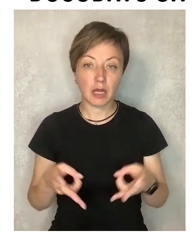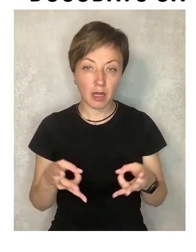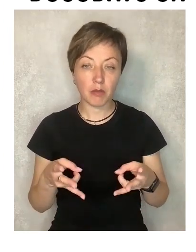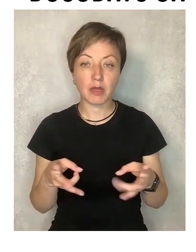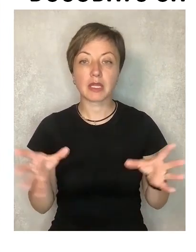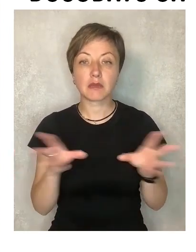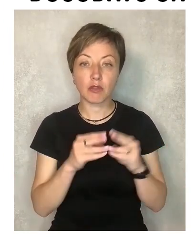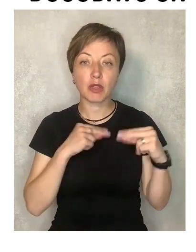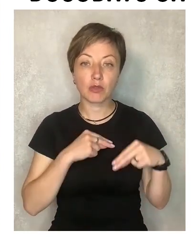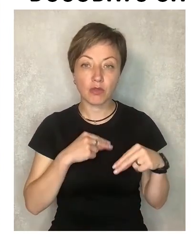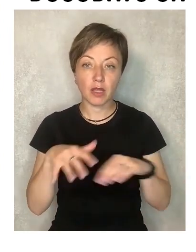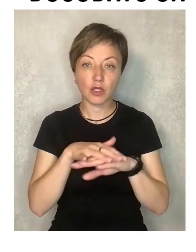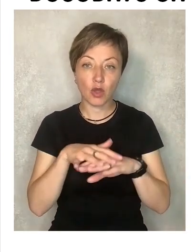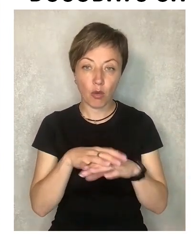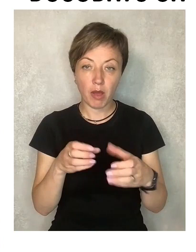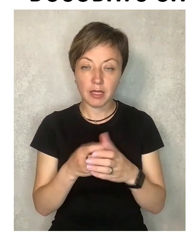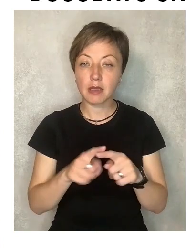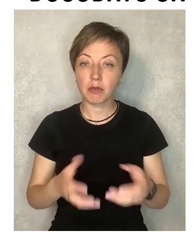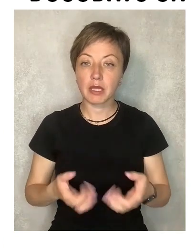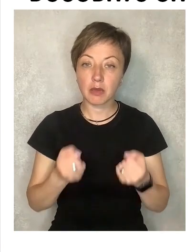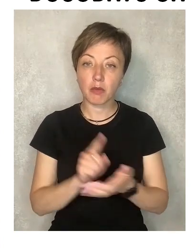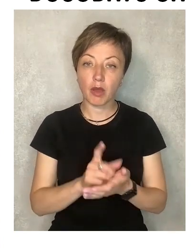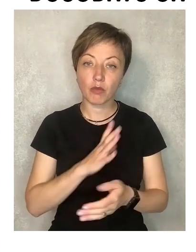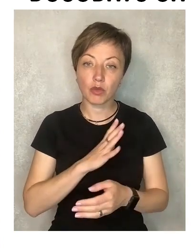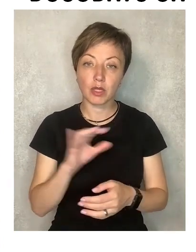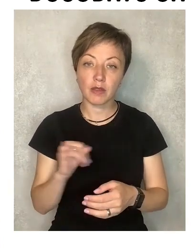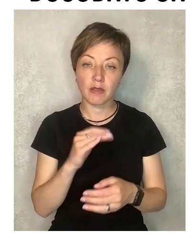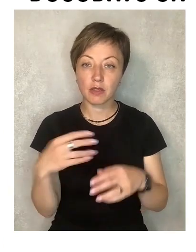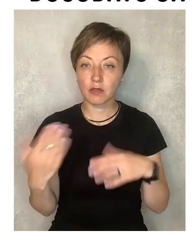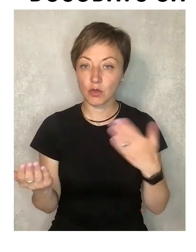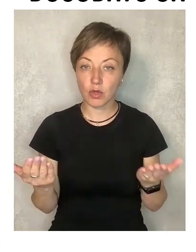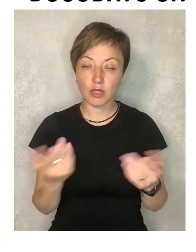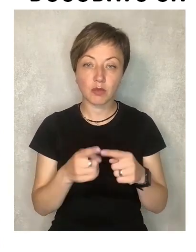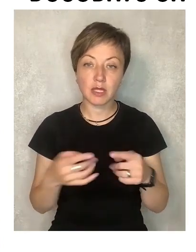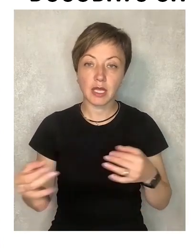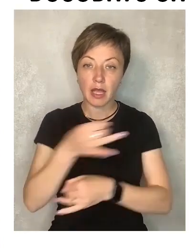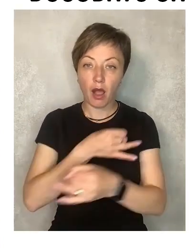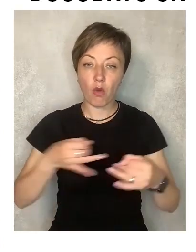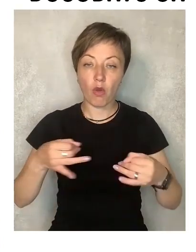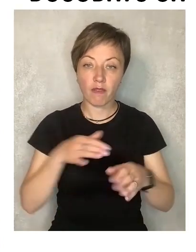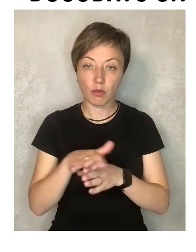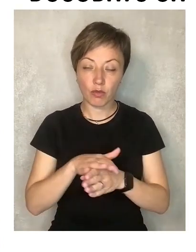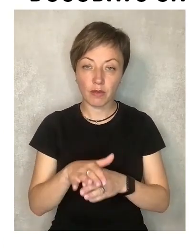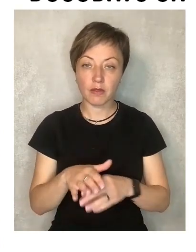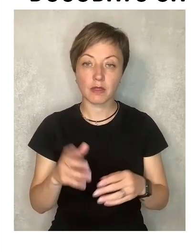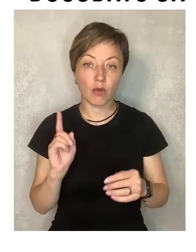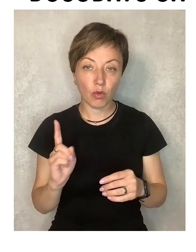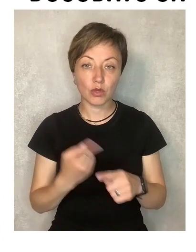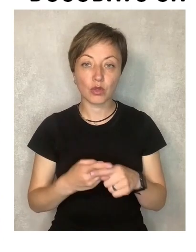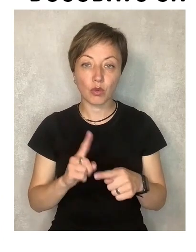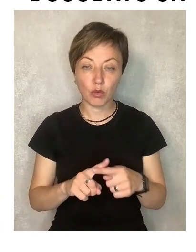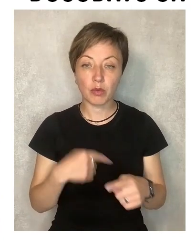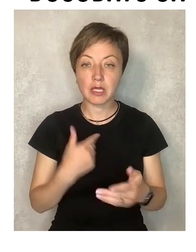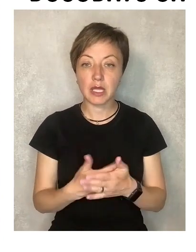співпрацювати з громадськістю. Тобто ця підтримка має йти з двох сторін, щоб цей діалог відбувався. Тому мені здається,